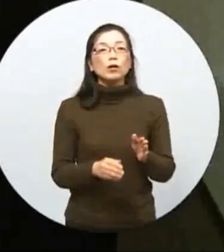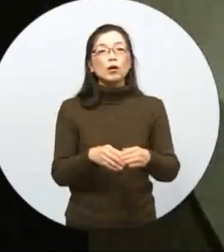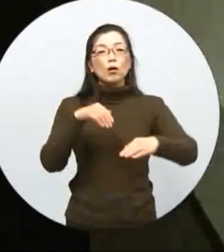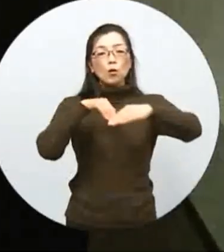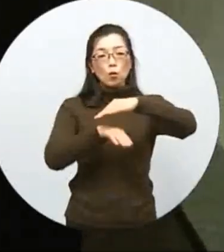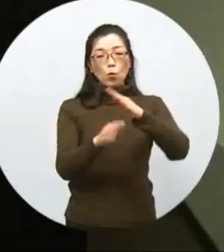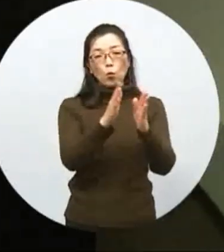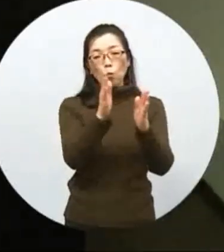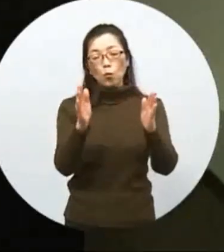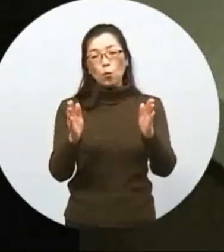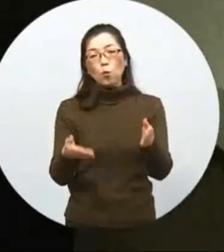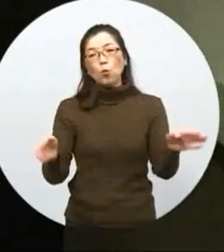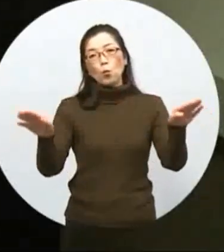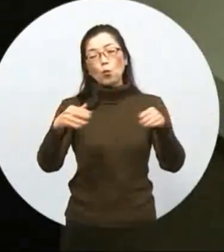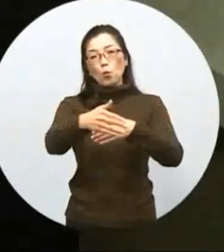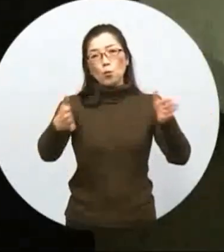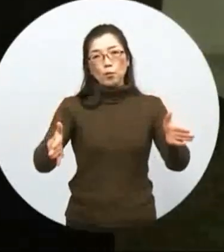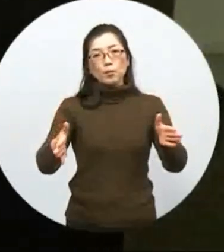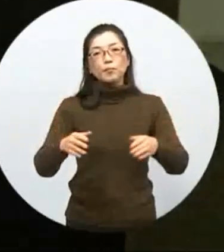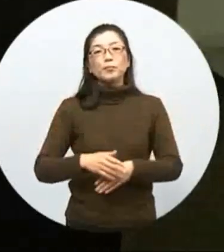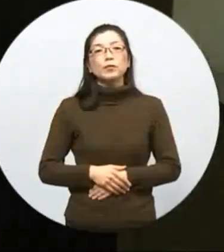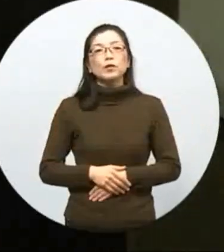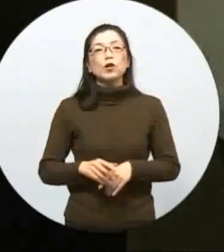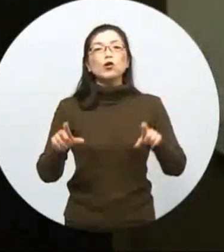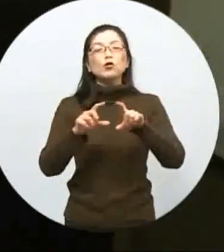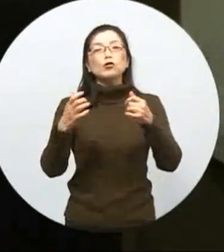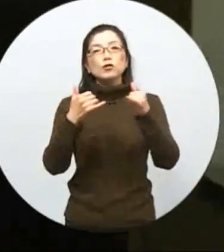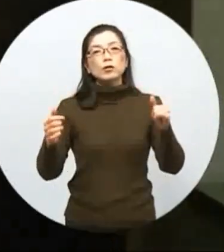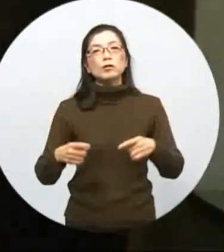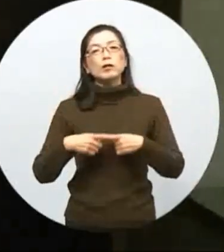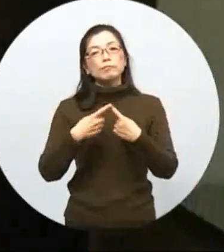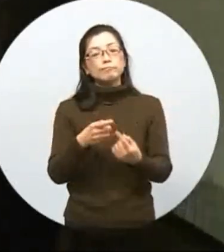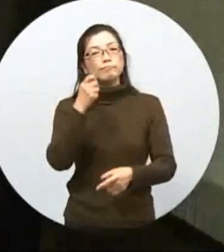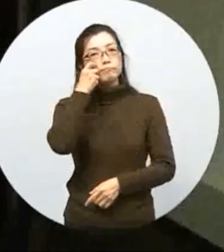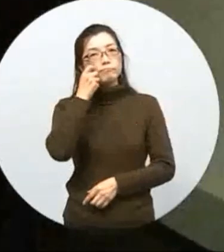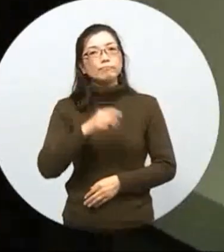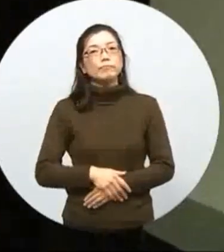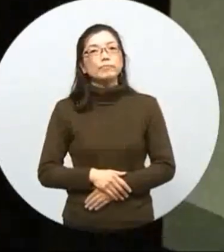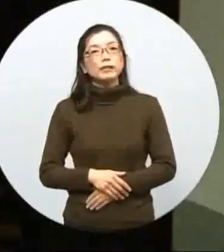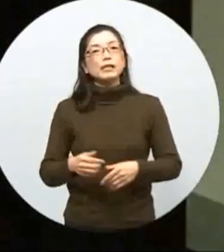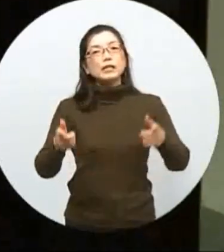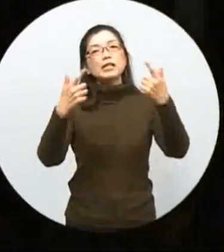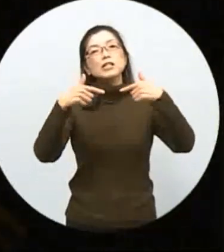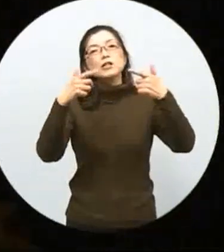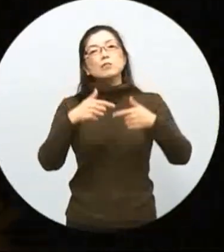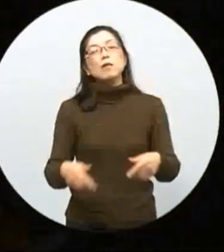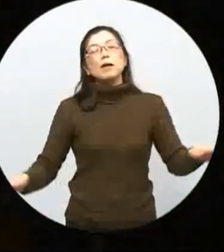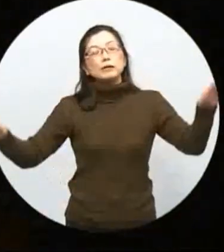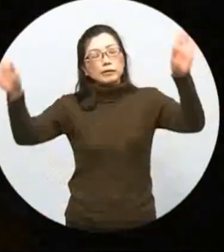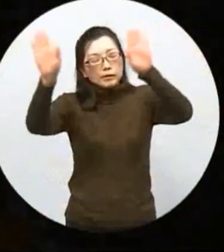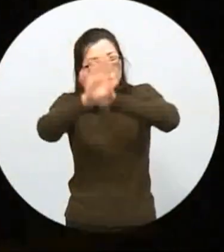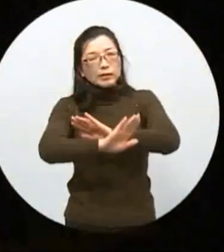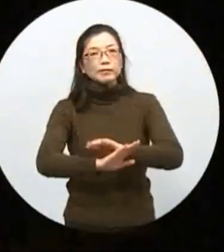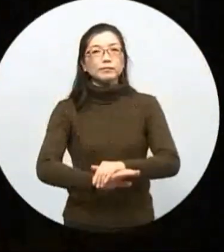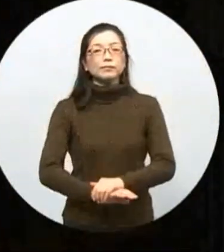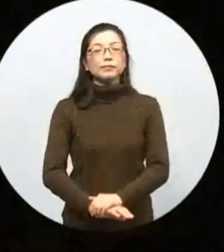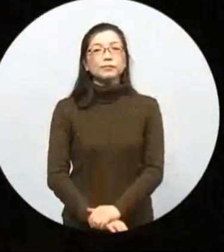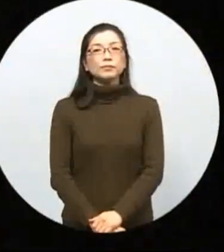。普段一般の方は入れないところになります。普段は真っ暗になっております。